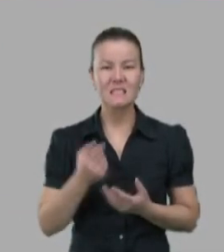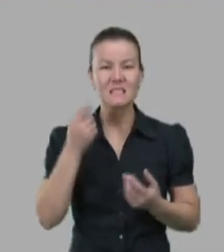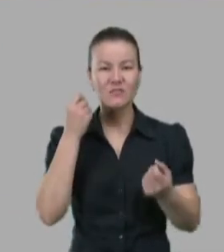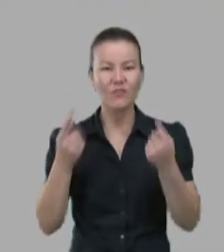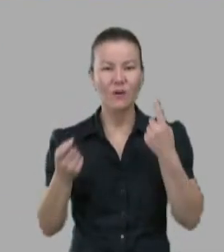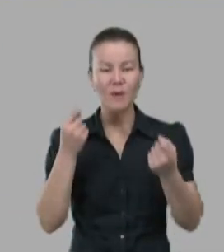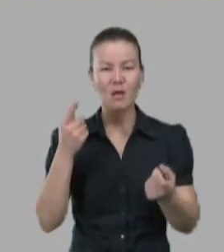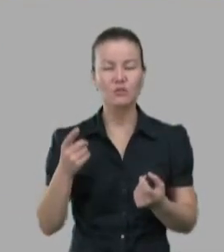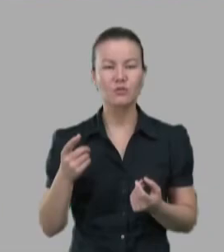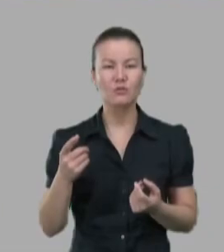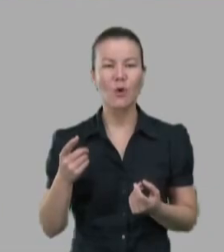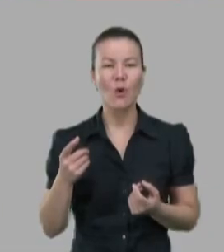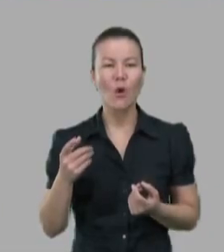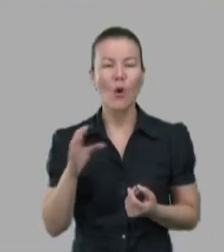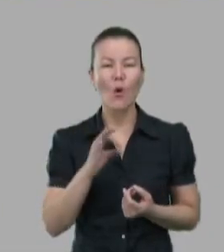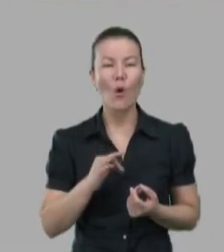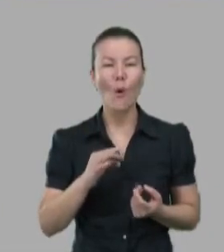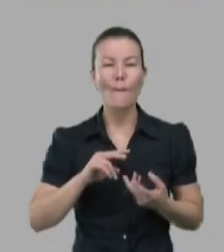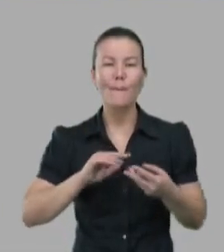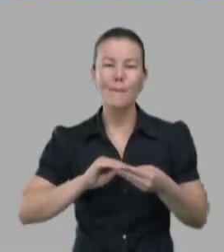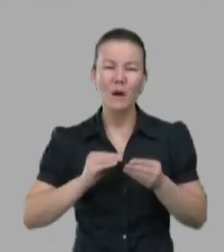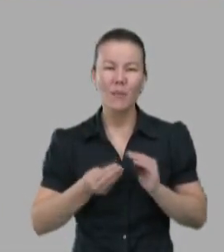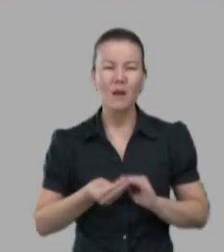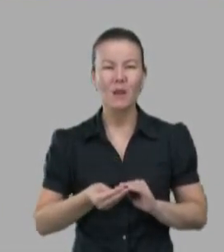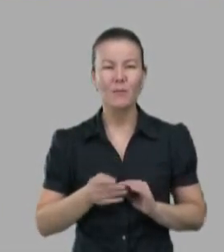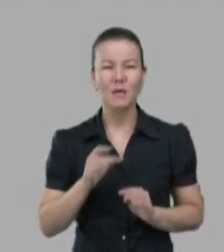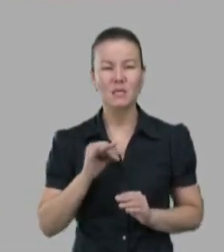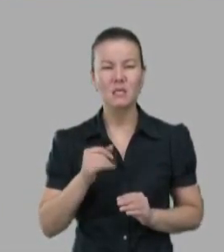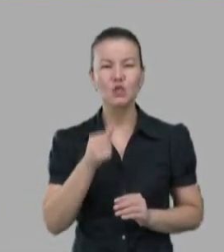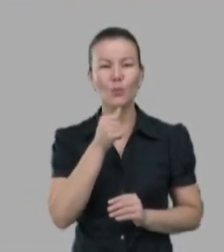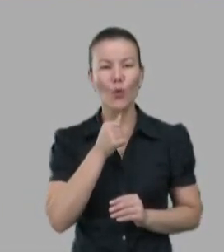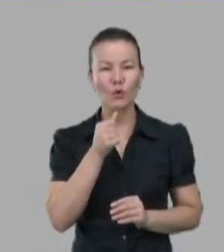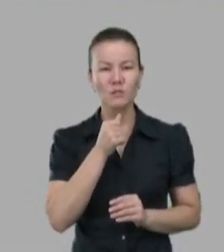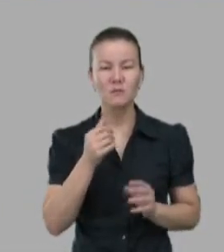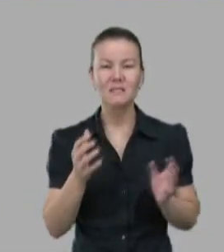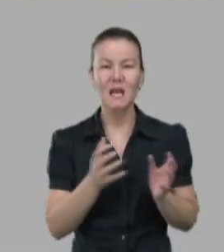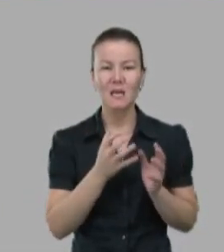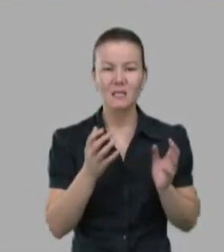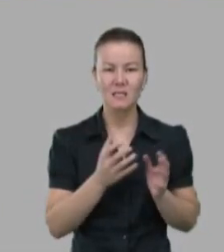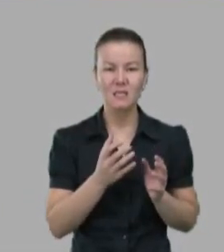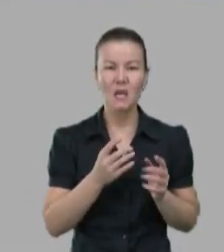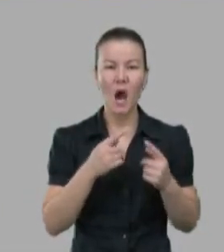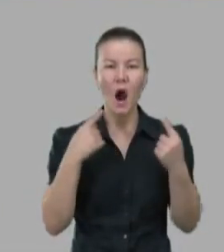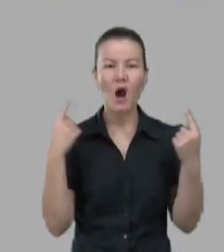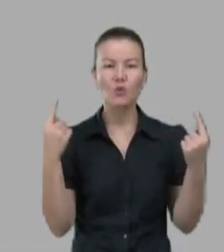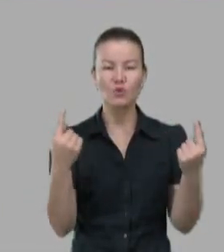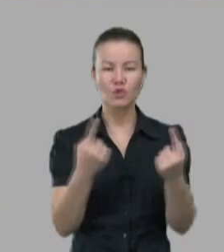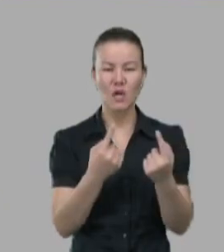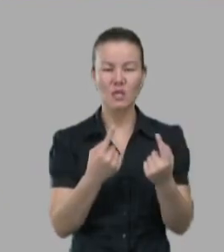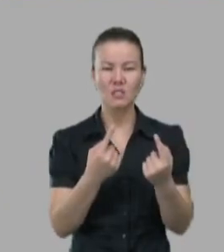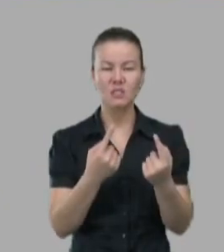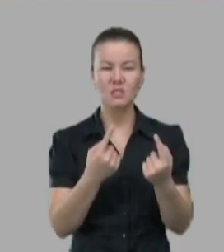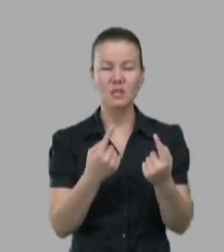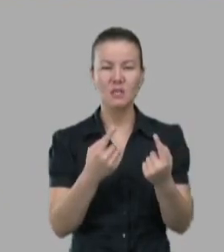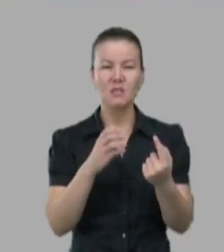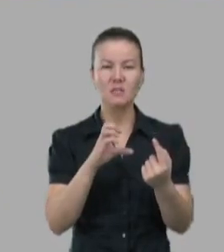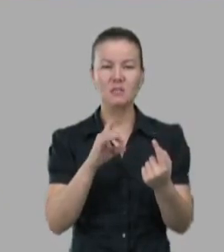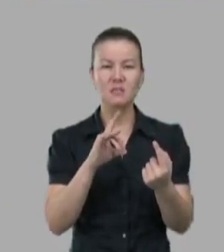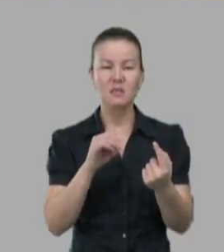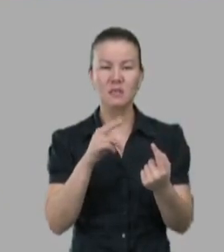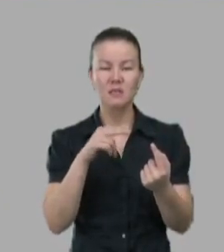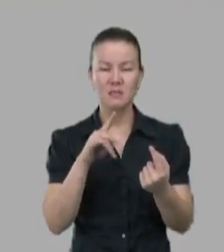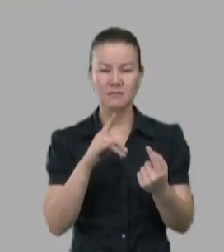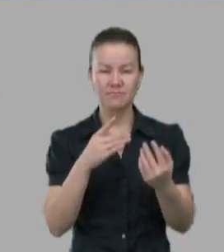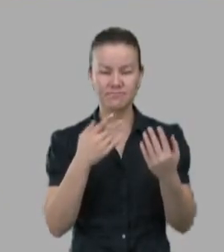Найдите информацию о проблемах и способах сохранения окружающей